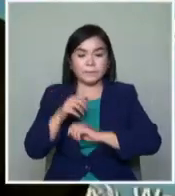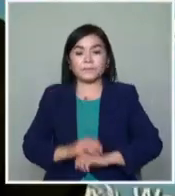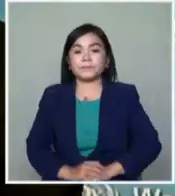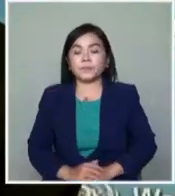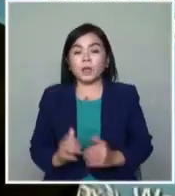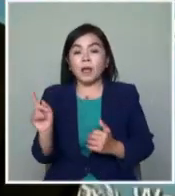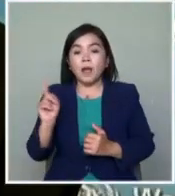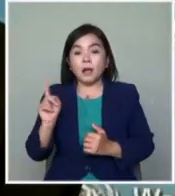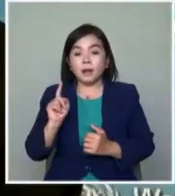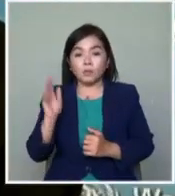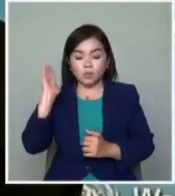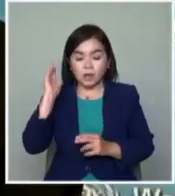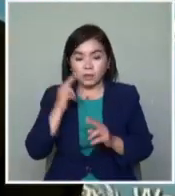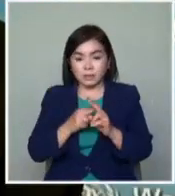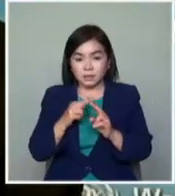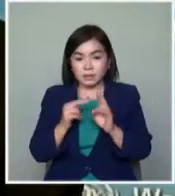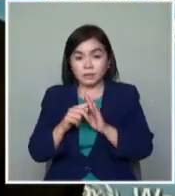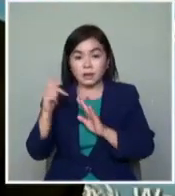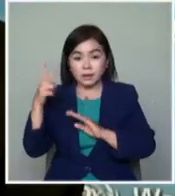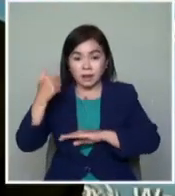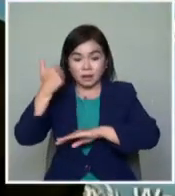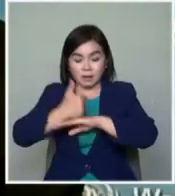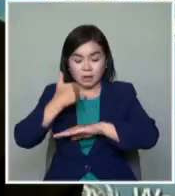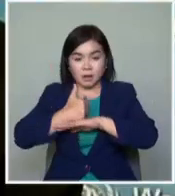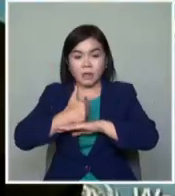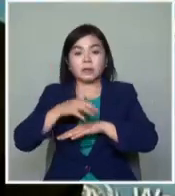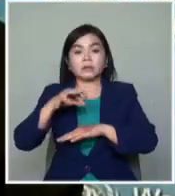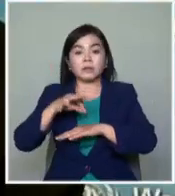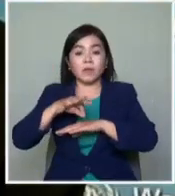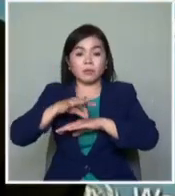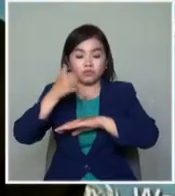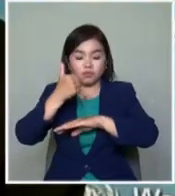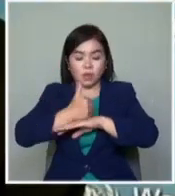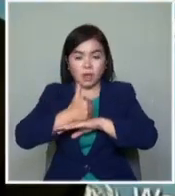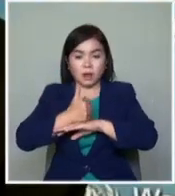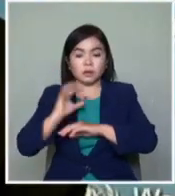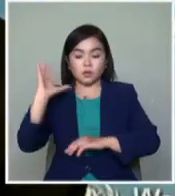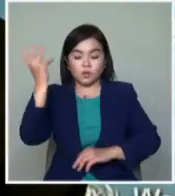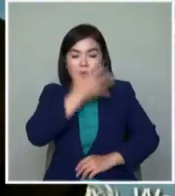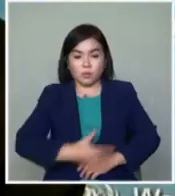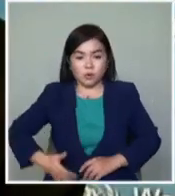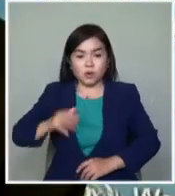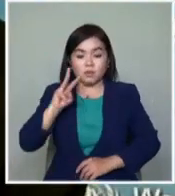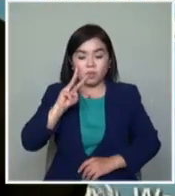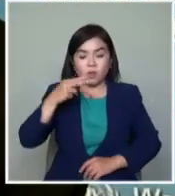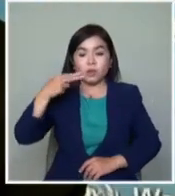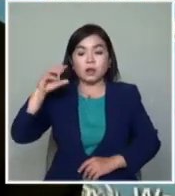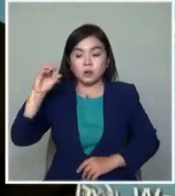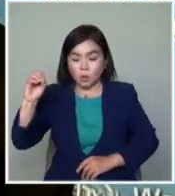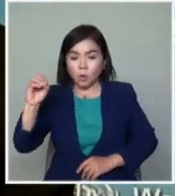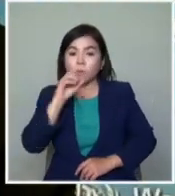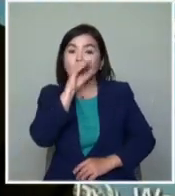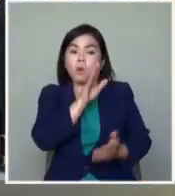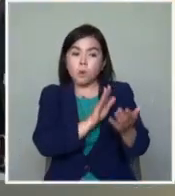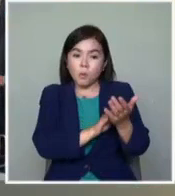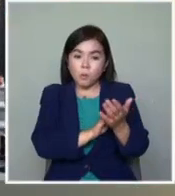โดยทางด้านของนายเทรดอร์อัสฮานอมกริเบเยซุสผู้อำนวยการองค์การอนามัยโลกหรือ WHO กล่าวชื่นชมการรับมือการ